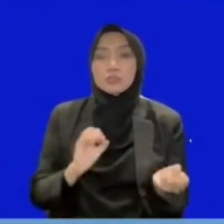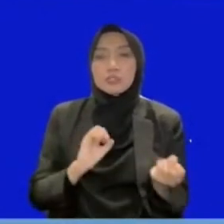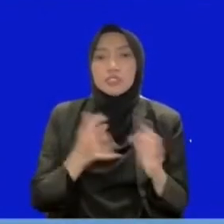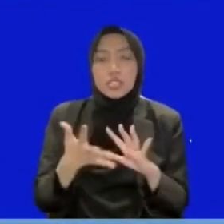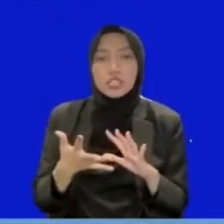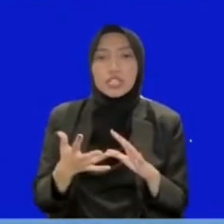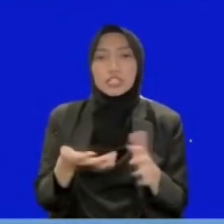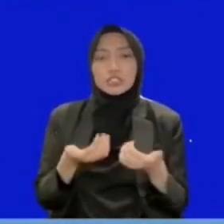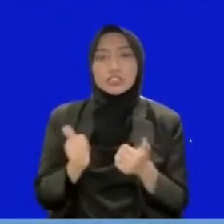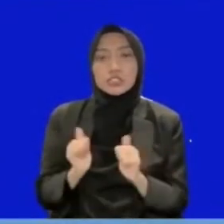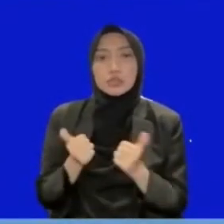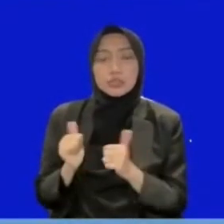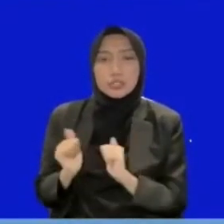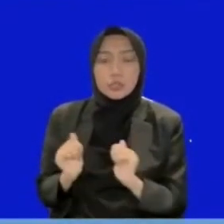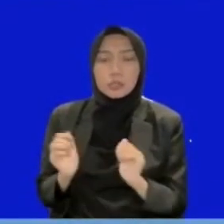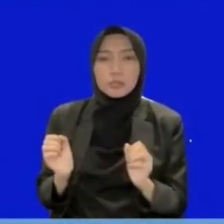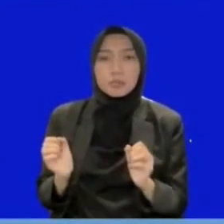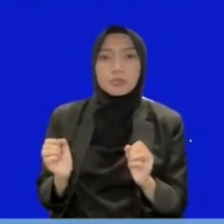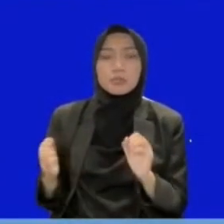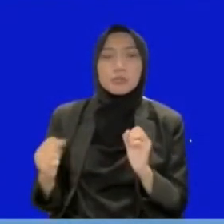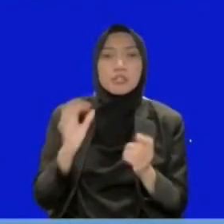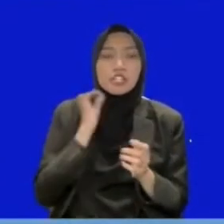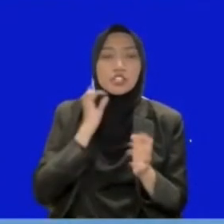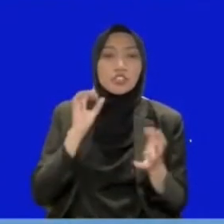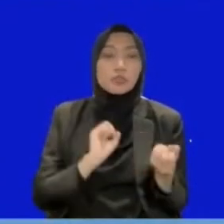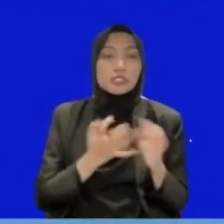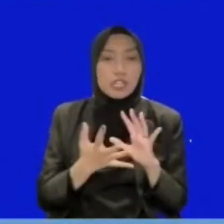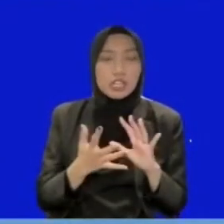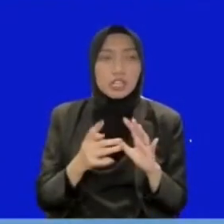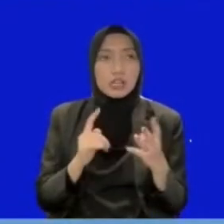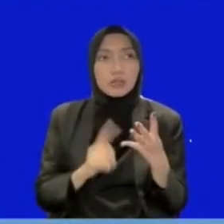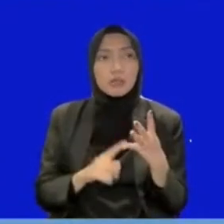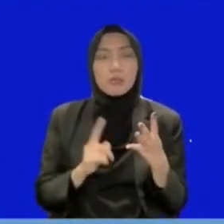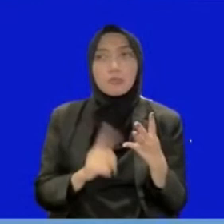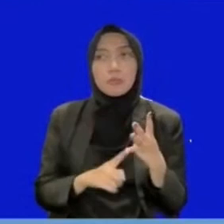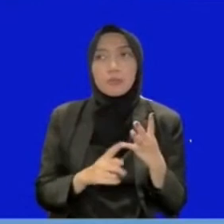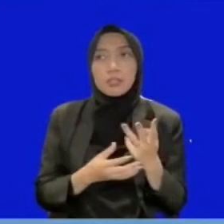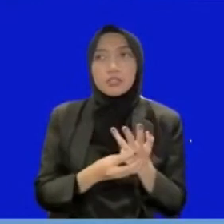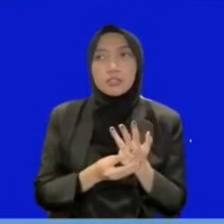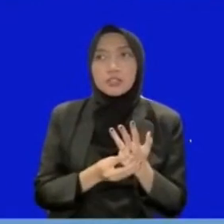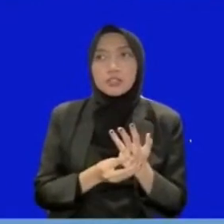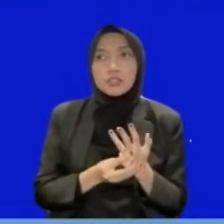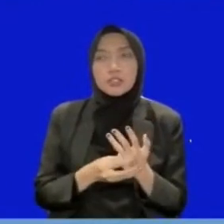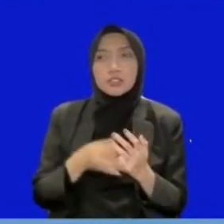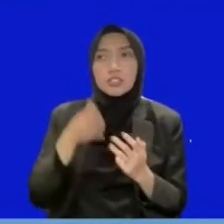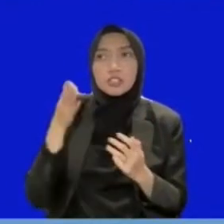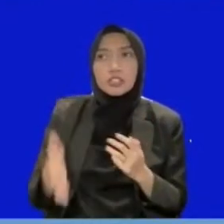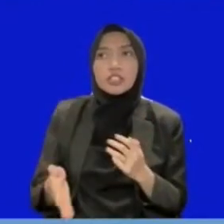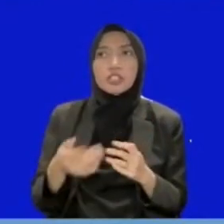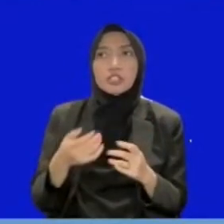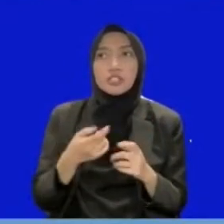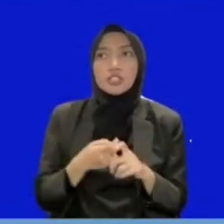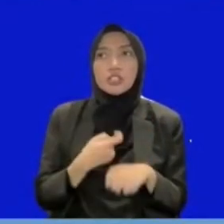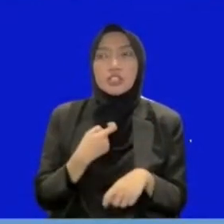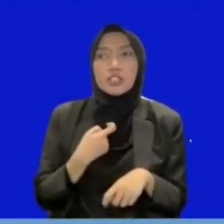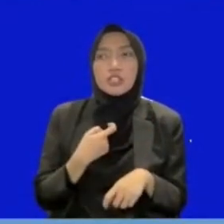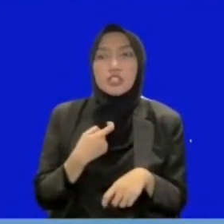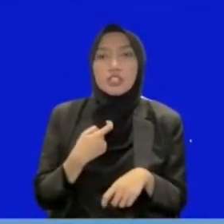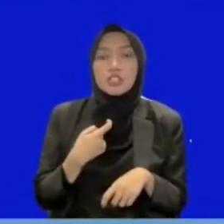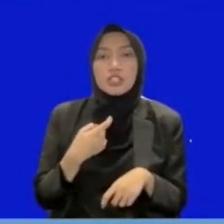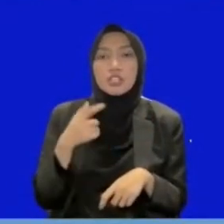dan kesiapannya menghadapi risiko bencana itu. Yang keempat adalah kunjungan atau tekanan dari